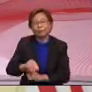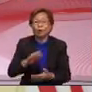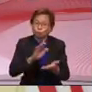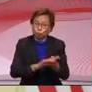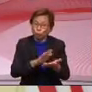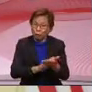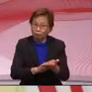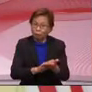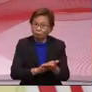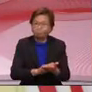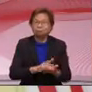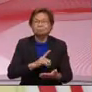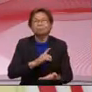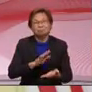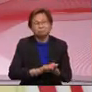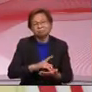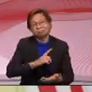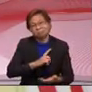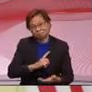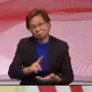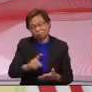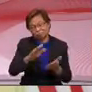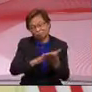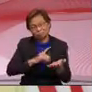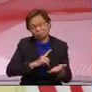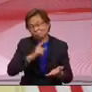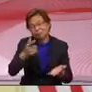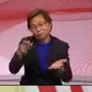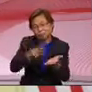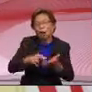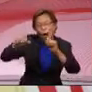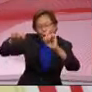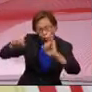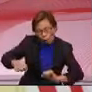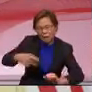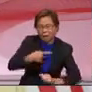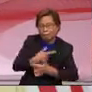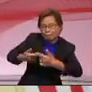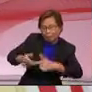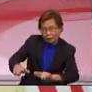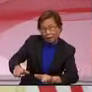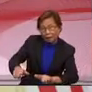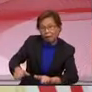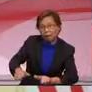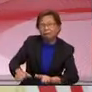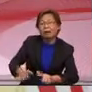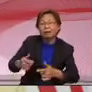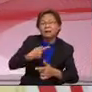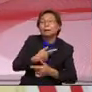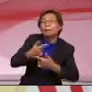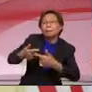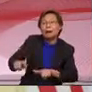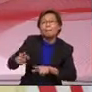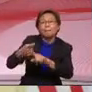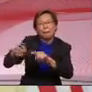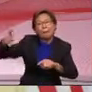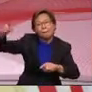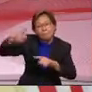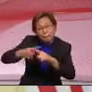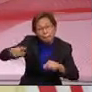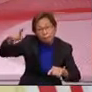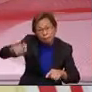tidak berdaftar, mereka boleh kita membenarkan mereka beroperasi, namun mereka